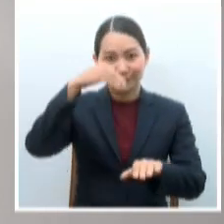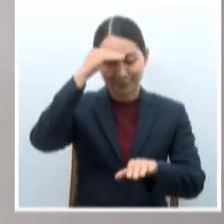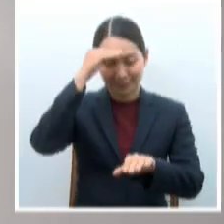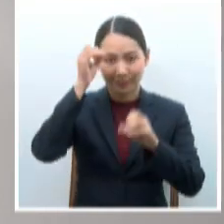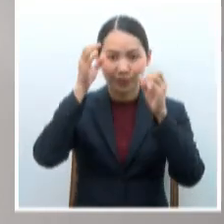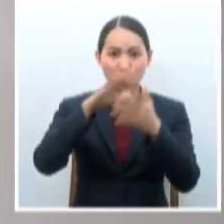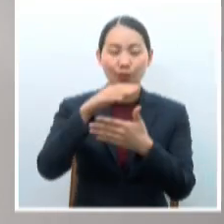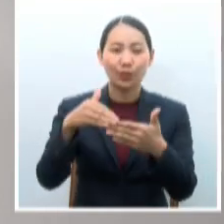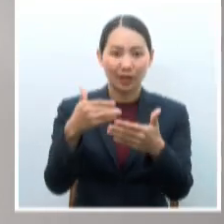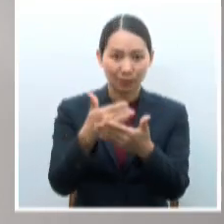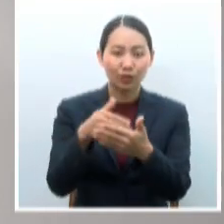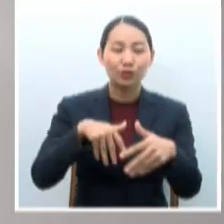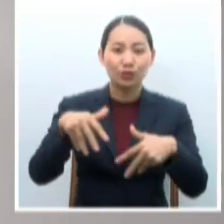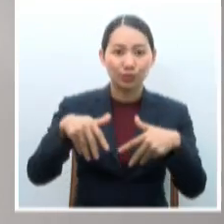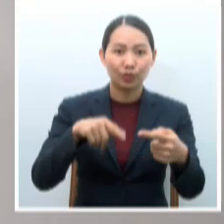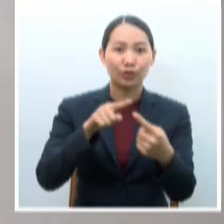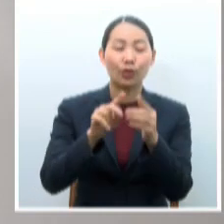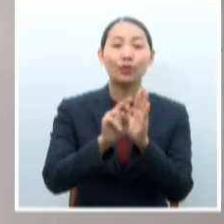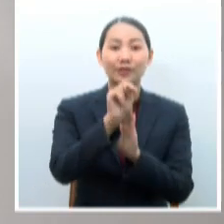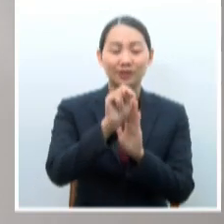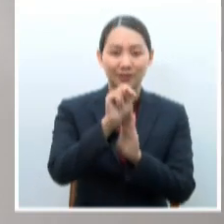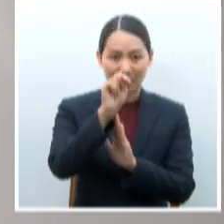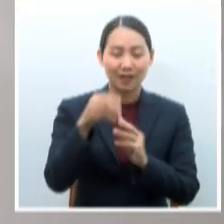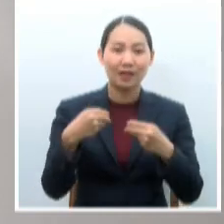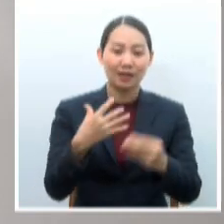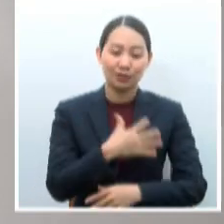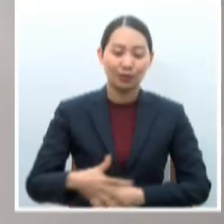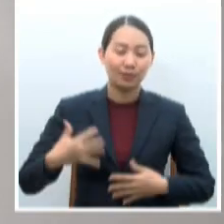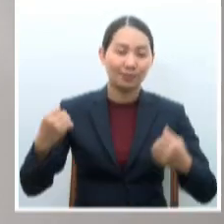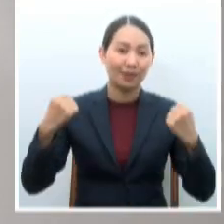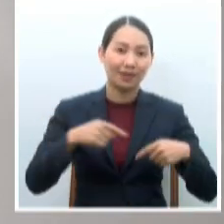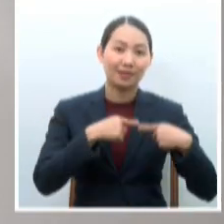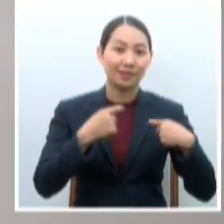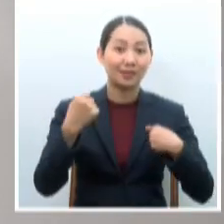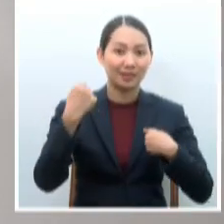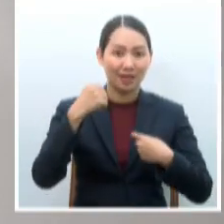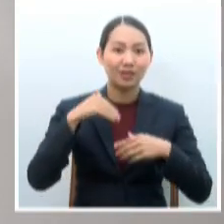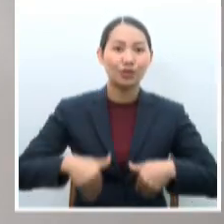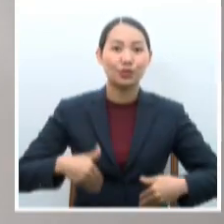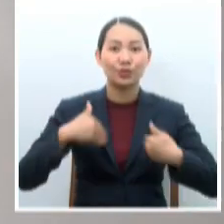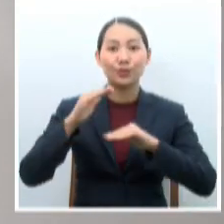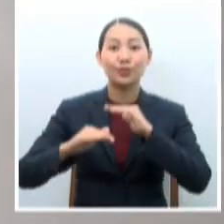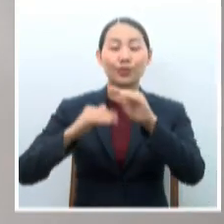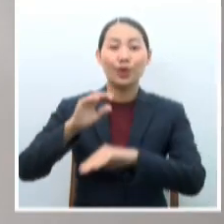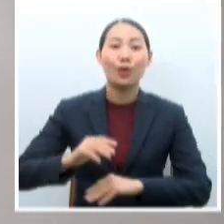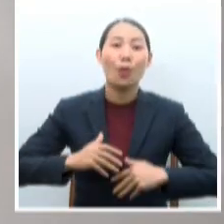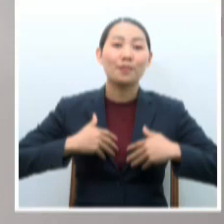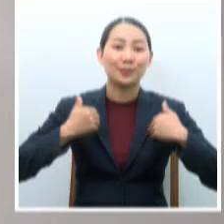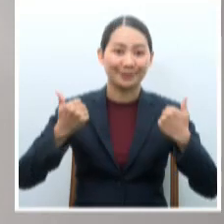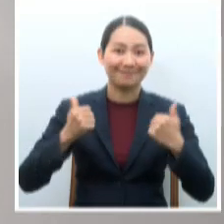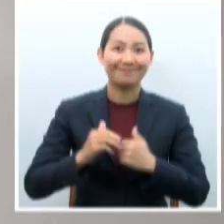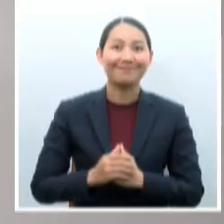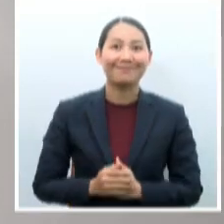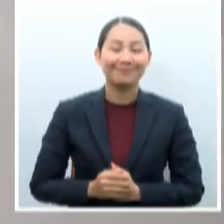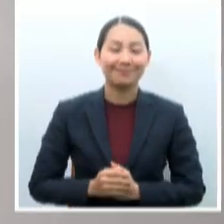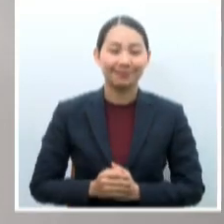ทุกด้านทั้งสุขภาพกายสุขภาพใจได้มีชีวิตที่ดีขึ้นแล้วก็มีความสุขค่ะท่านผู้ชมทุกท่านคะเราไปต่อกันนะค